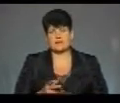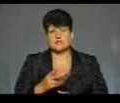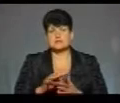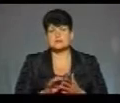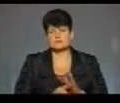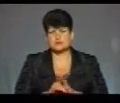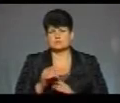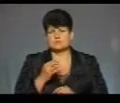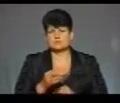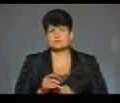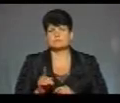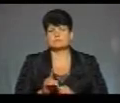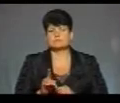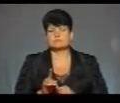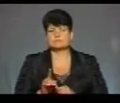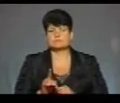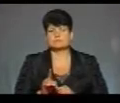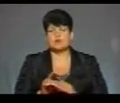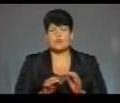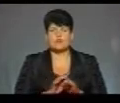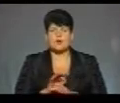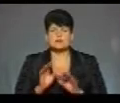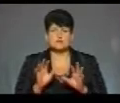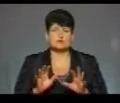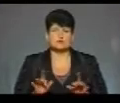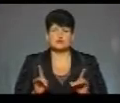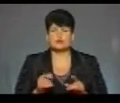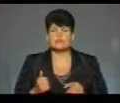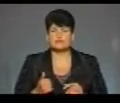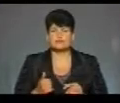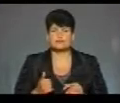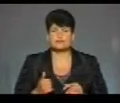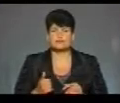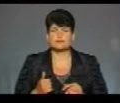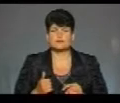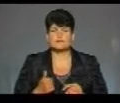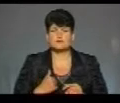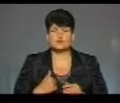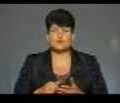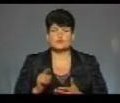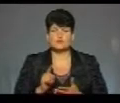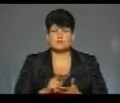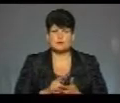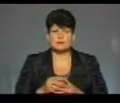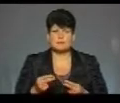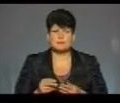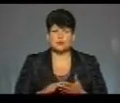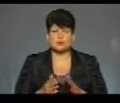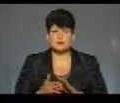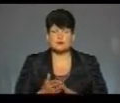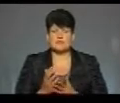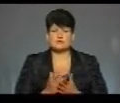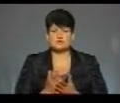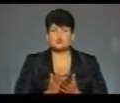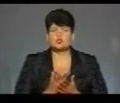озвучив, і десь в проєктах законодавства, щоб військовозобов'язаний, який заключив контракт на службу в резерві,